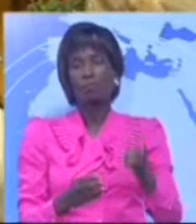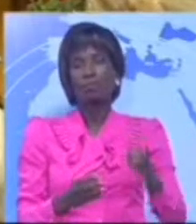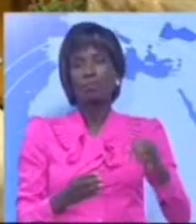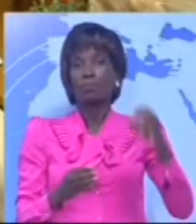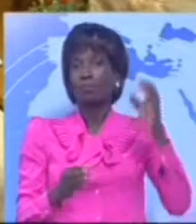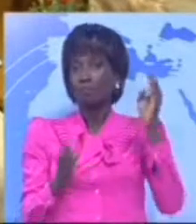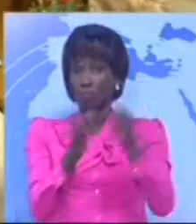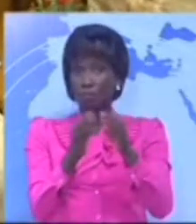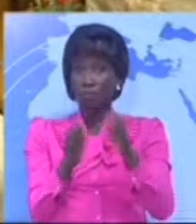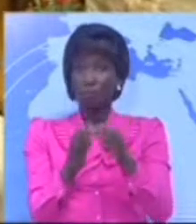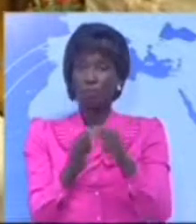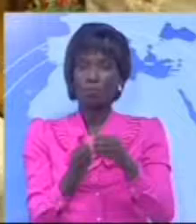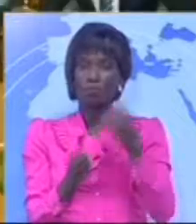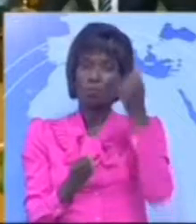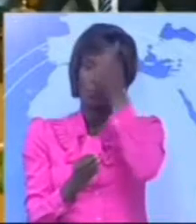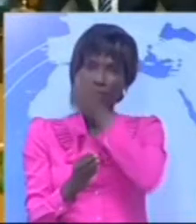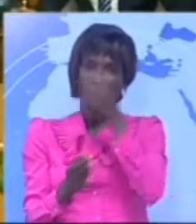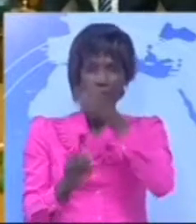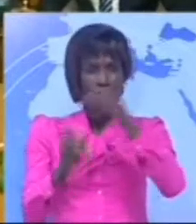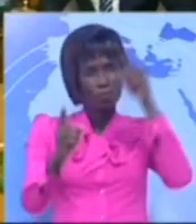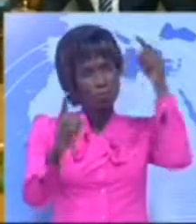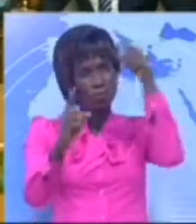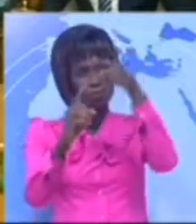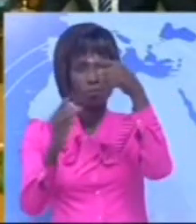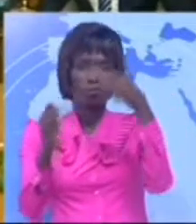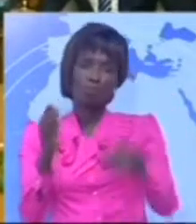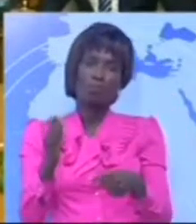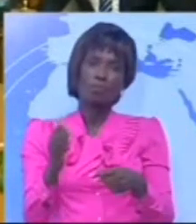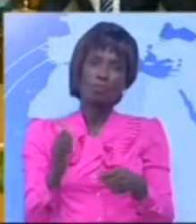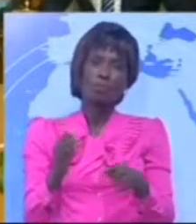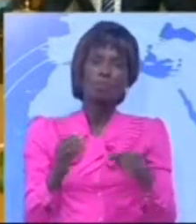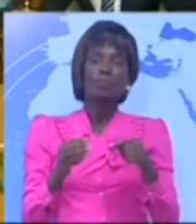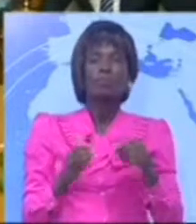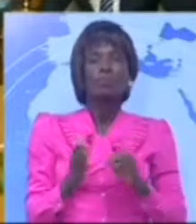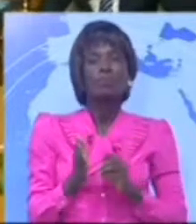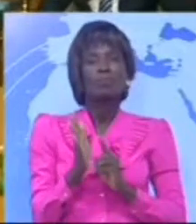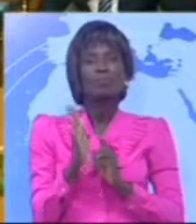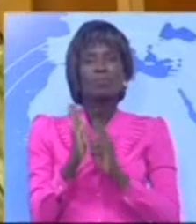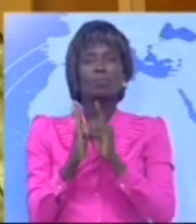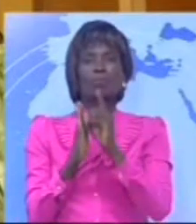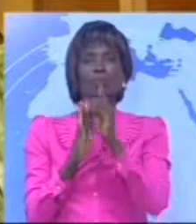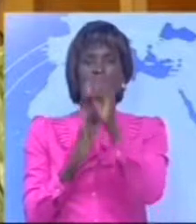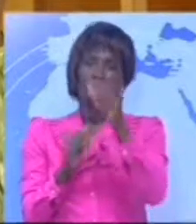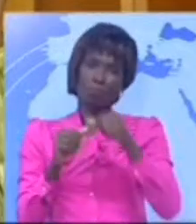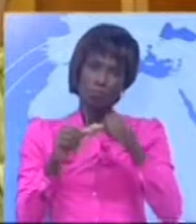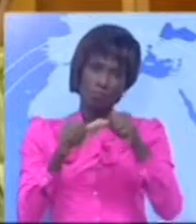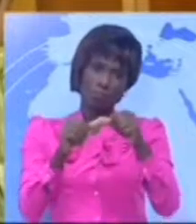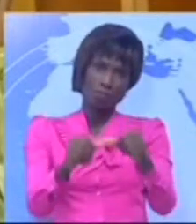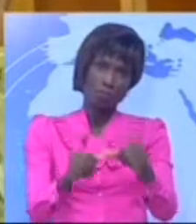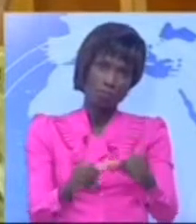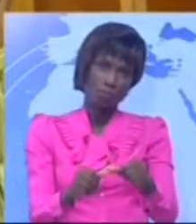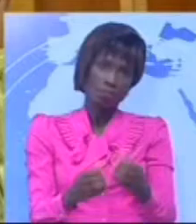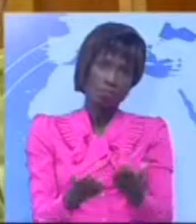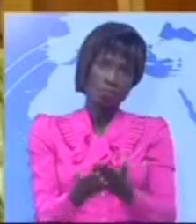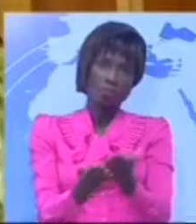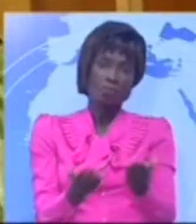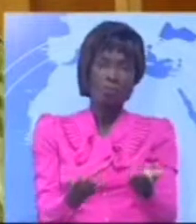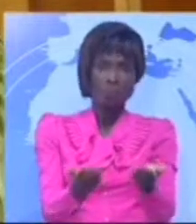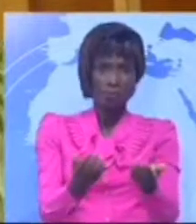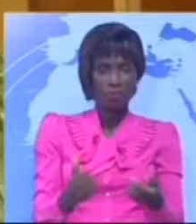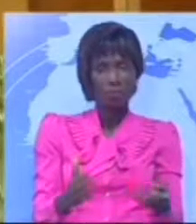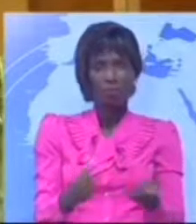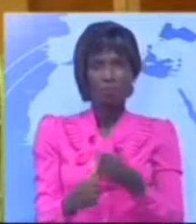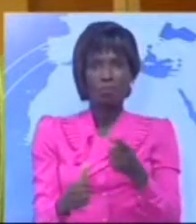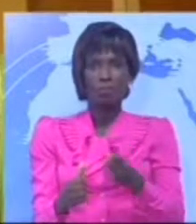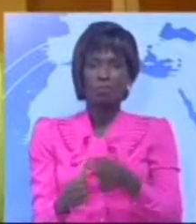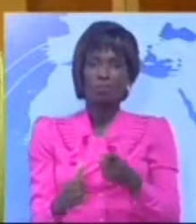des Nations Unies pour les objectifs de développement durable. Et à ce titre, elle souhaitait avoir l'accord de principe